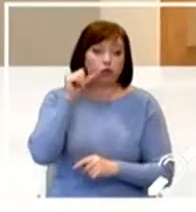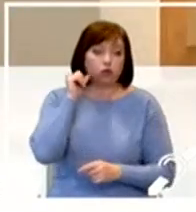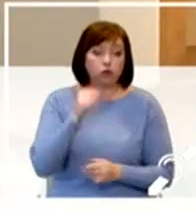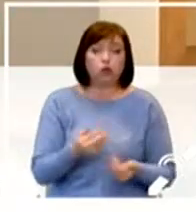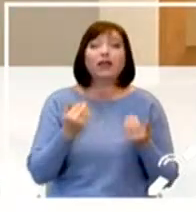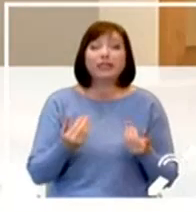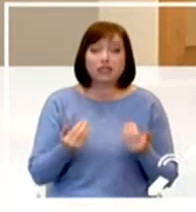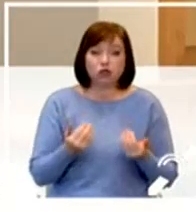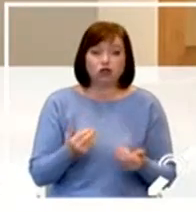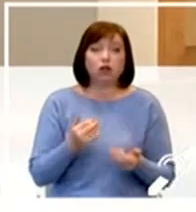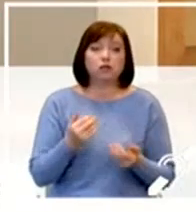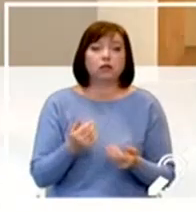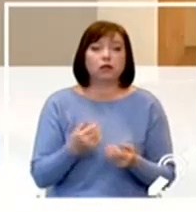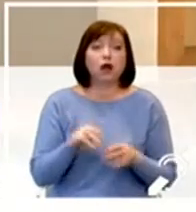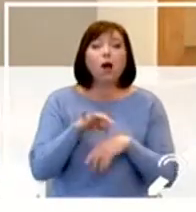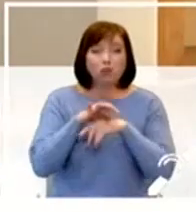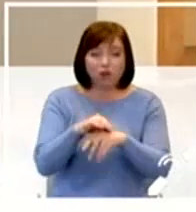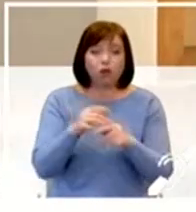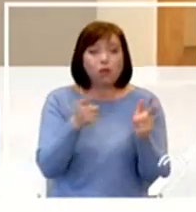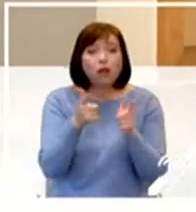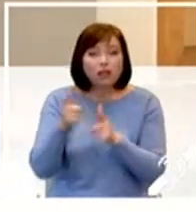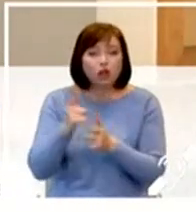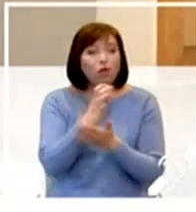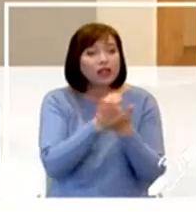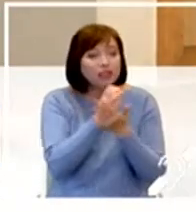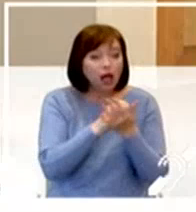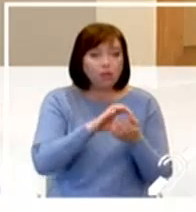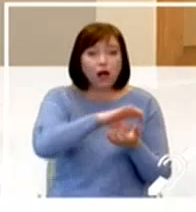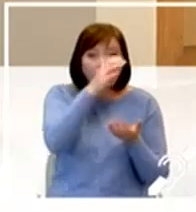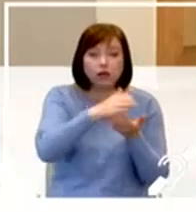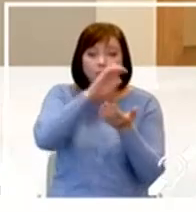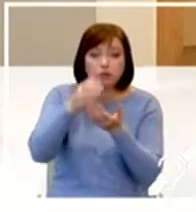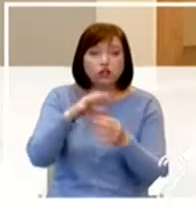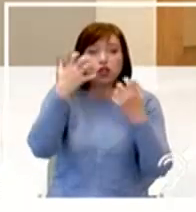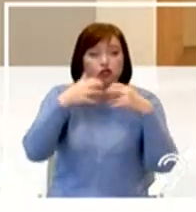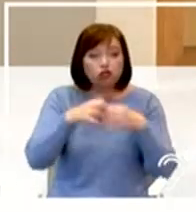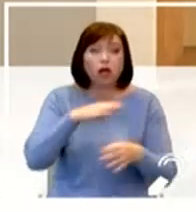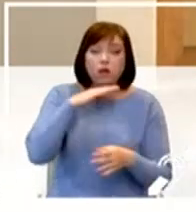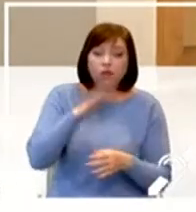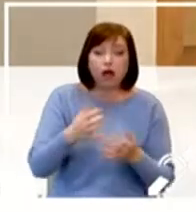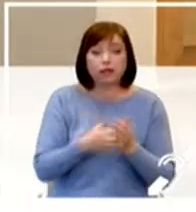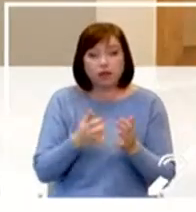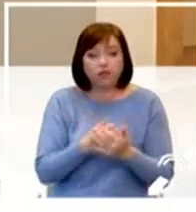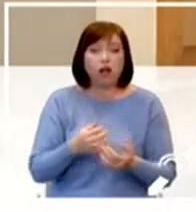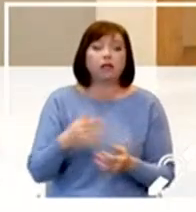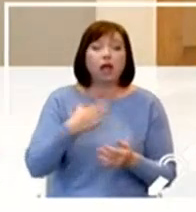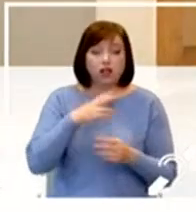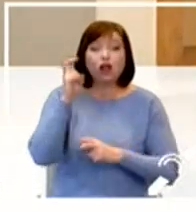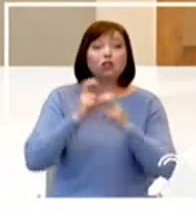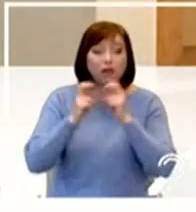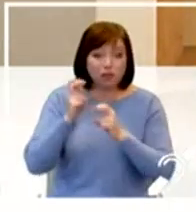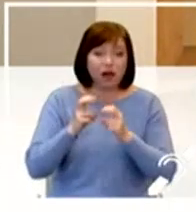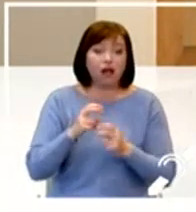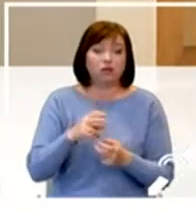La momentul de față au loc pregătirile stocurilor de lemn. În mijlocit colegii de la Agenția Mold Silva și întreprinderile de